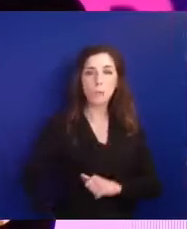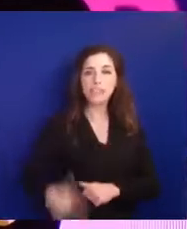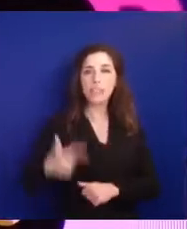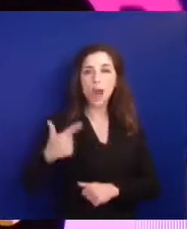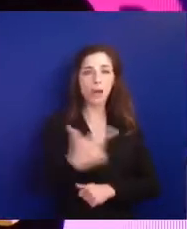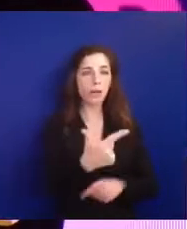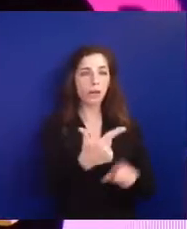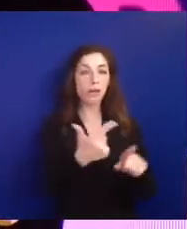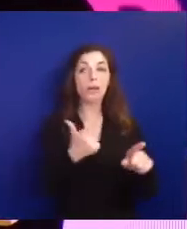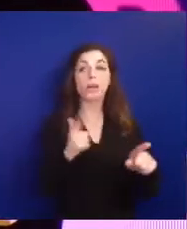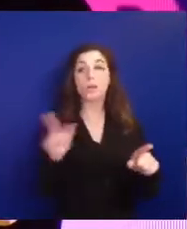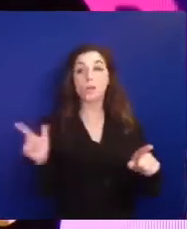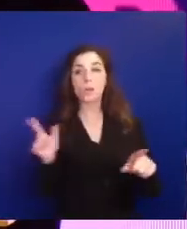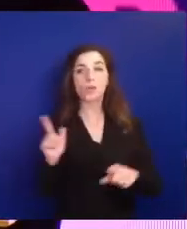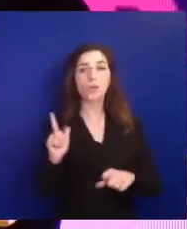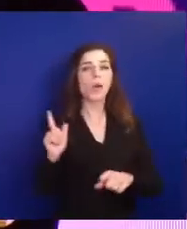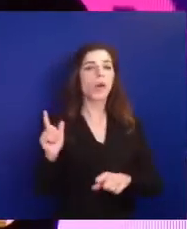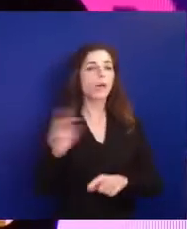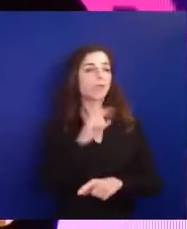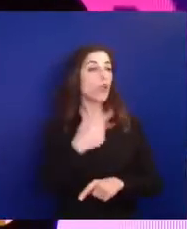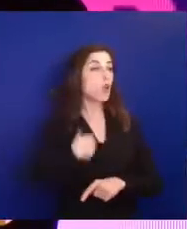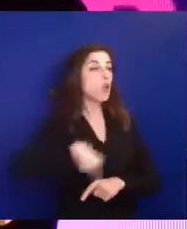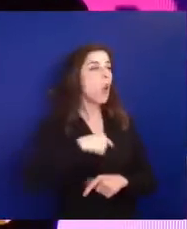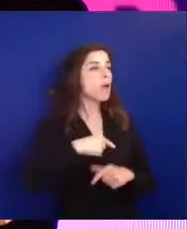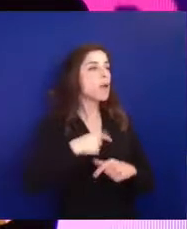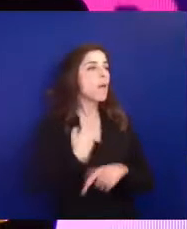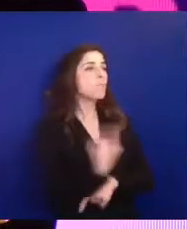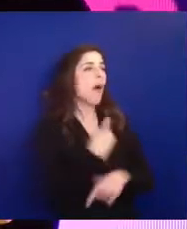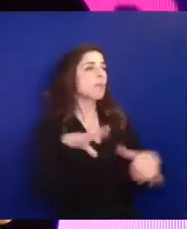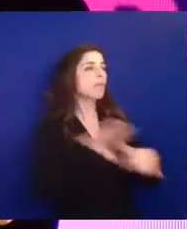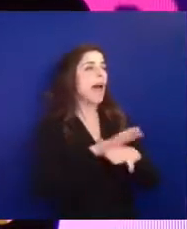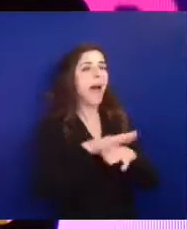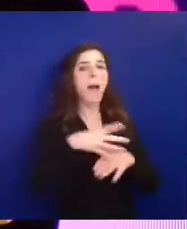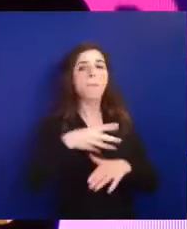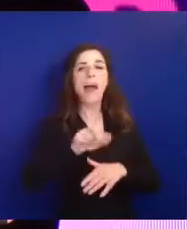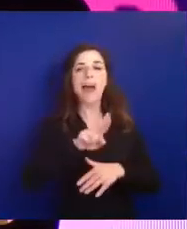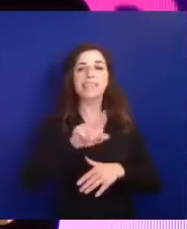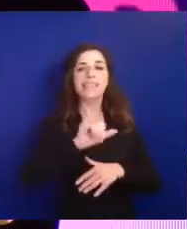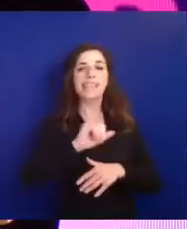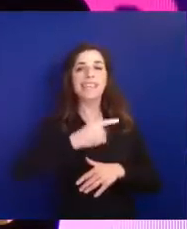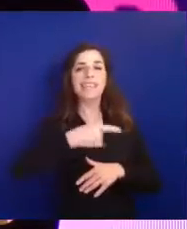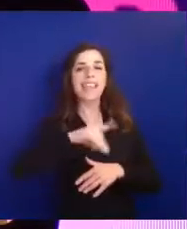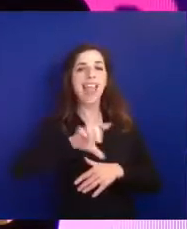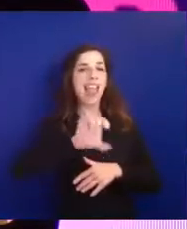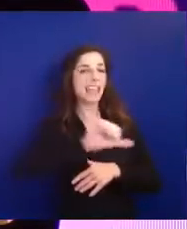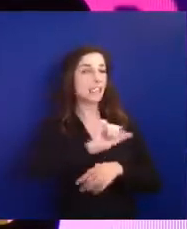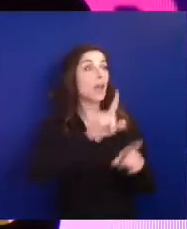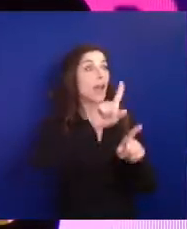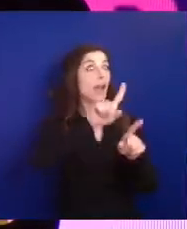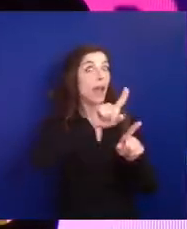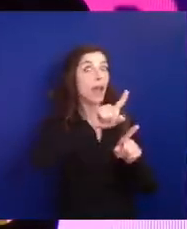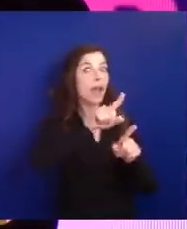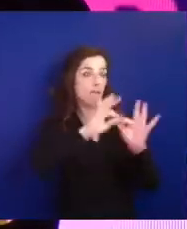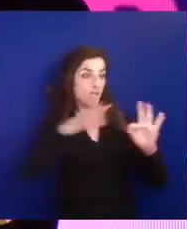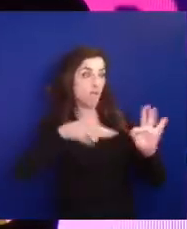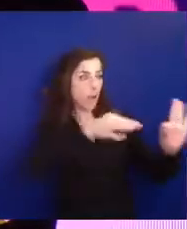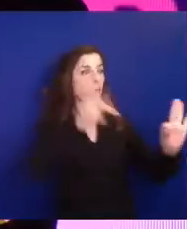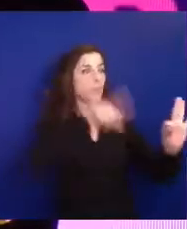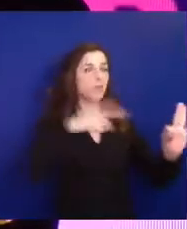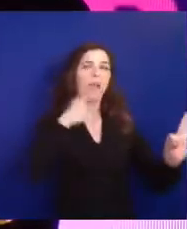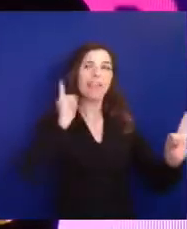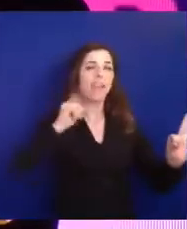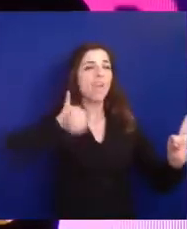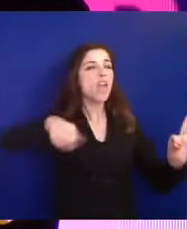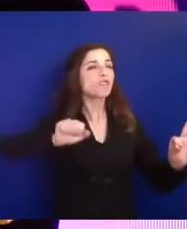della banda dei marsigliesi e per spaventarci ancora di più ci dissero che doveva arrivare un certo jacques che era il loro